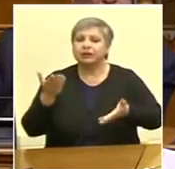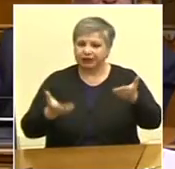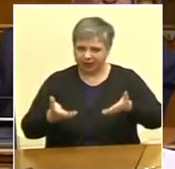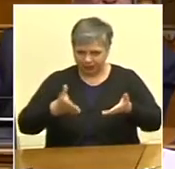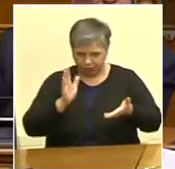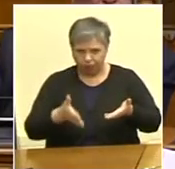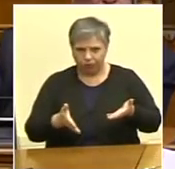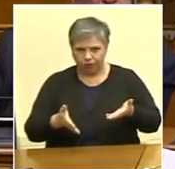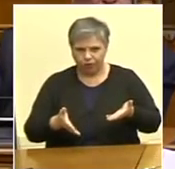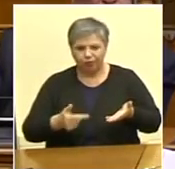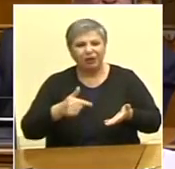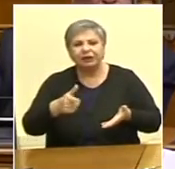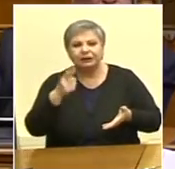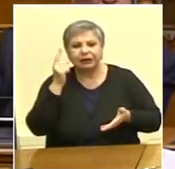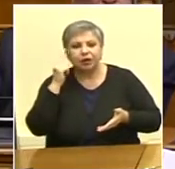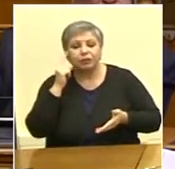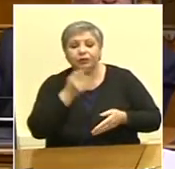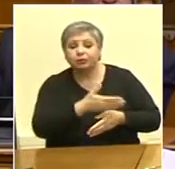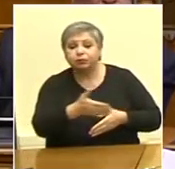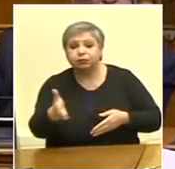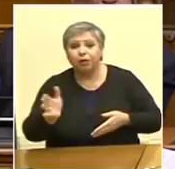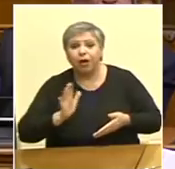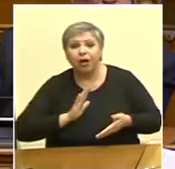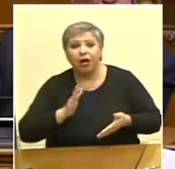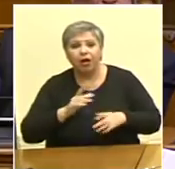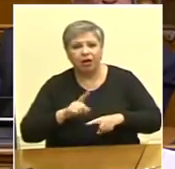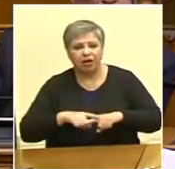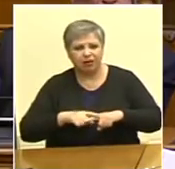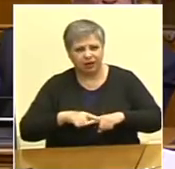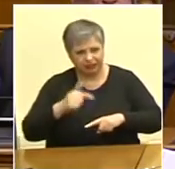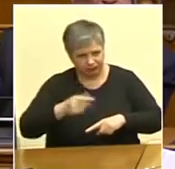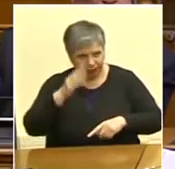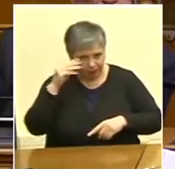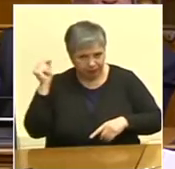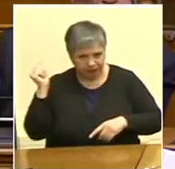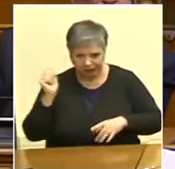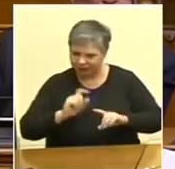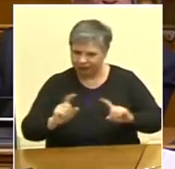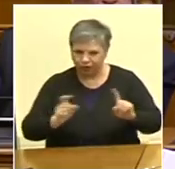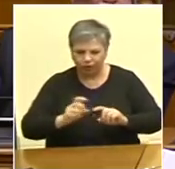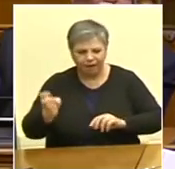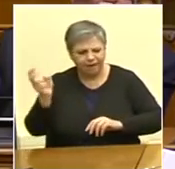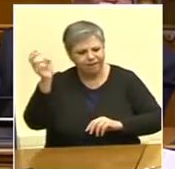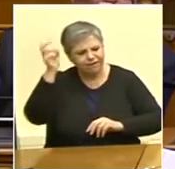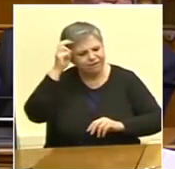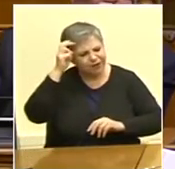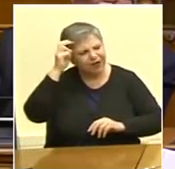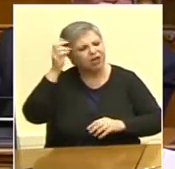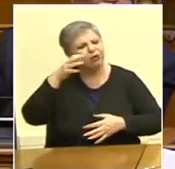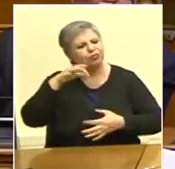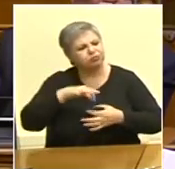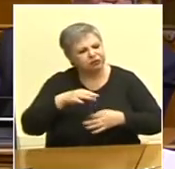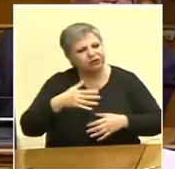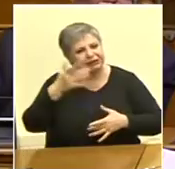ελληνικός λαός έχει ξεχάσει? Δεν έχει ξεχάσει. Έχει καταγράψει στη μνήμη του, στη συνείδησή του και στην καρδιά